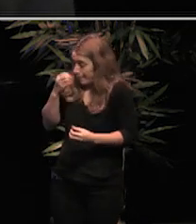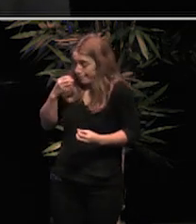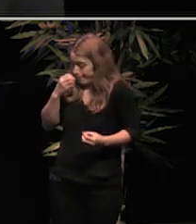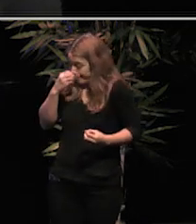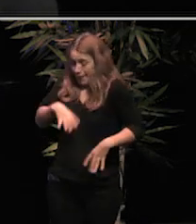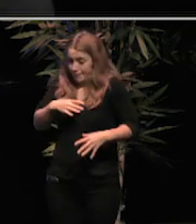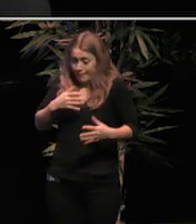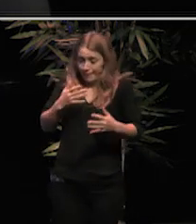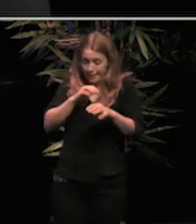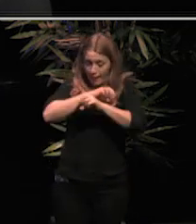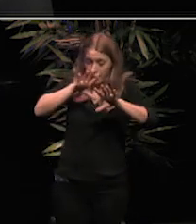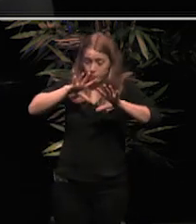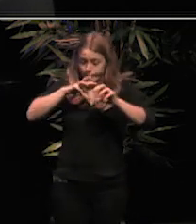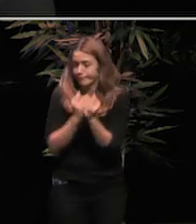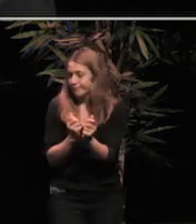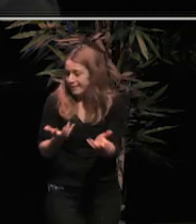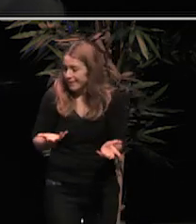parce que, aussi,